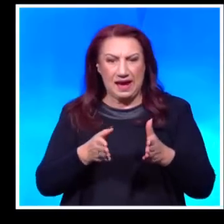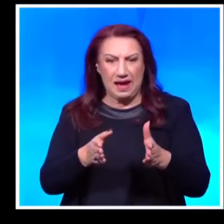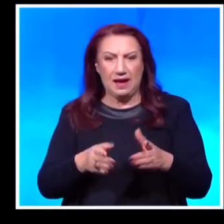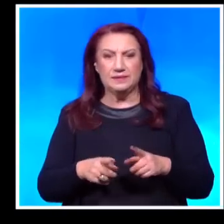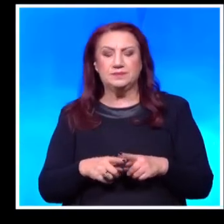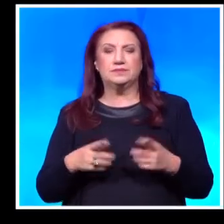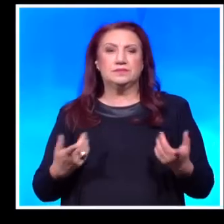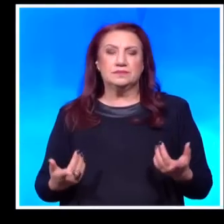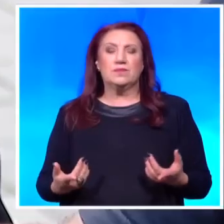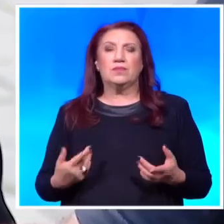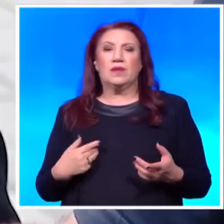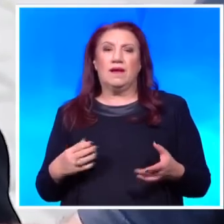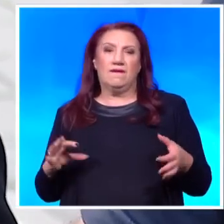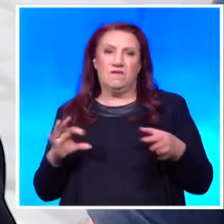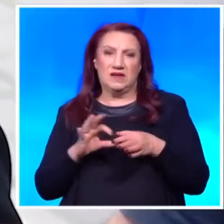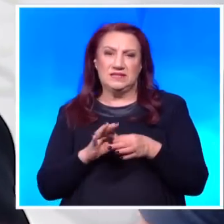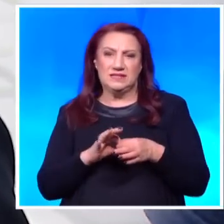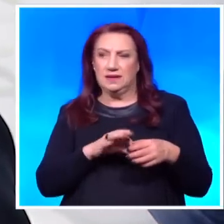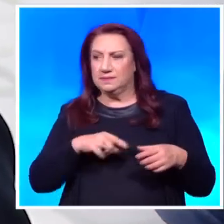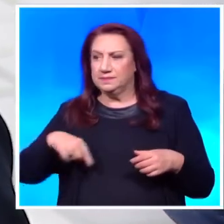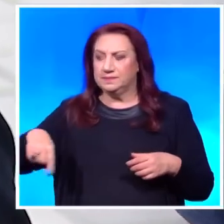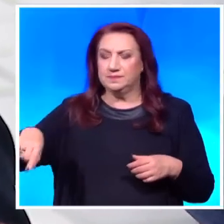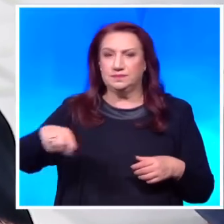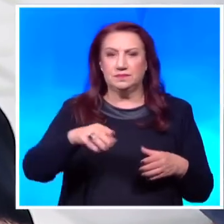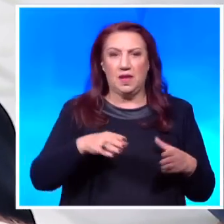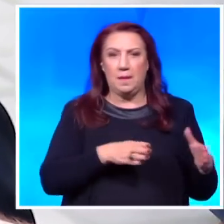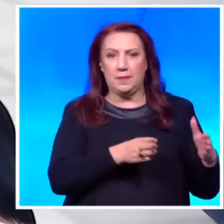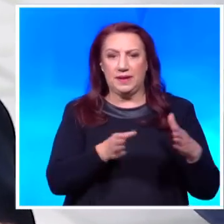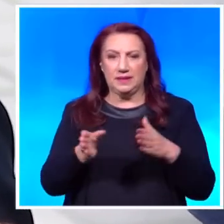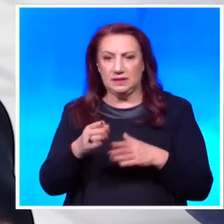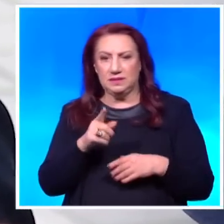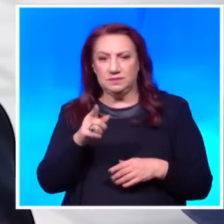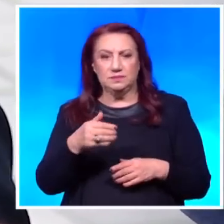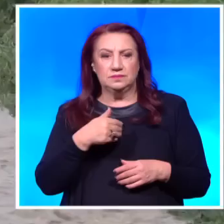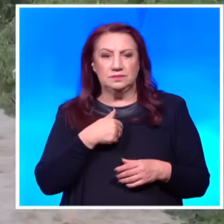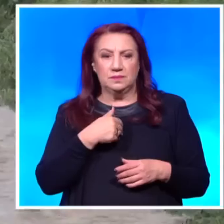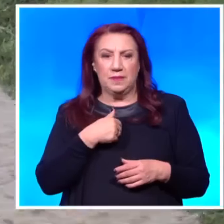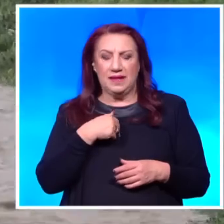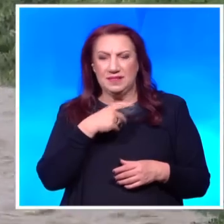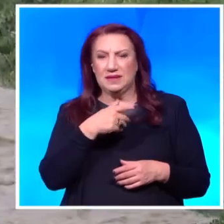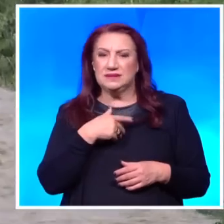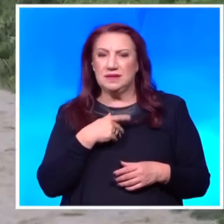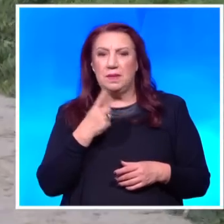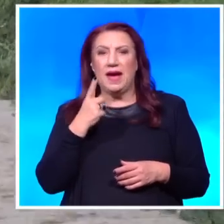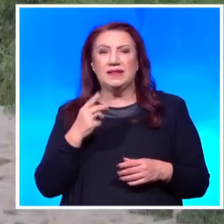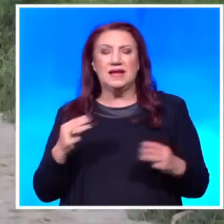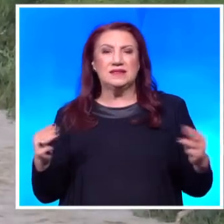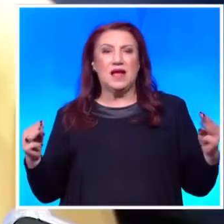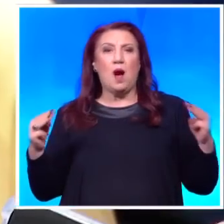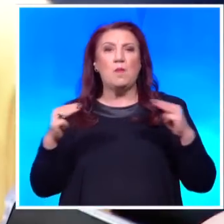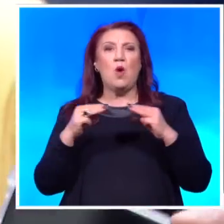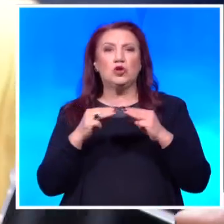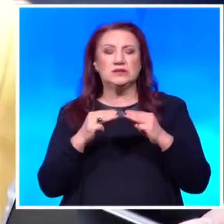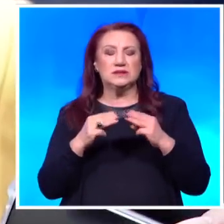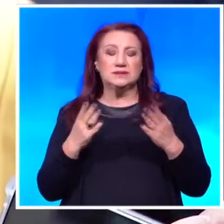второстепенни и третостепенни пътища. При нас има компрометиран един мост, който ще трябва така по-голяма инвестиция. Хората искат всичко